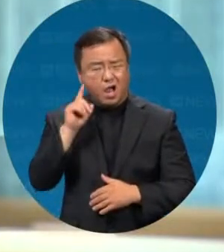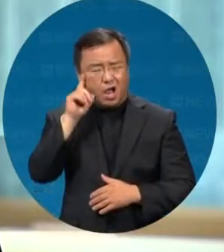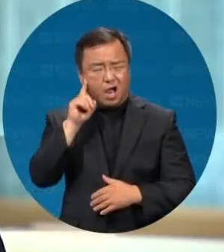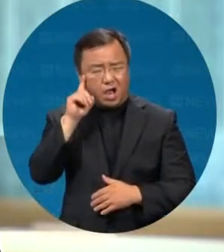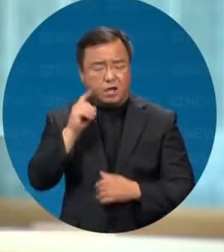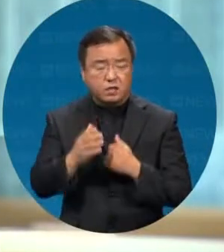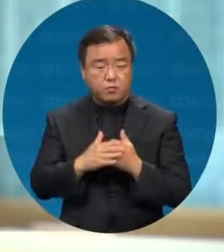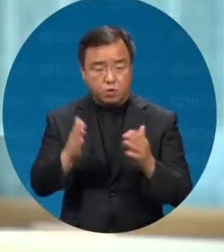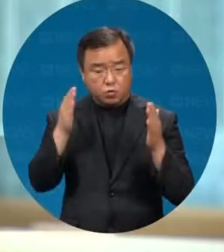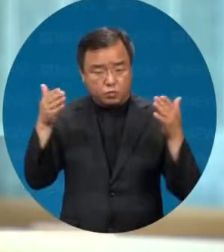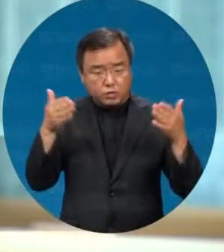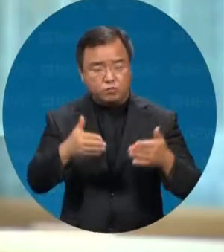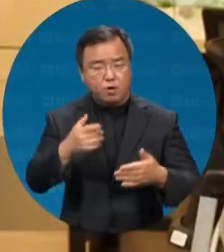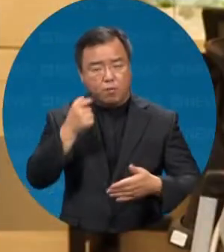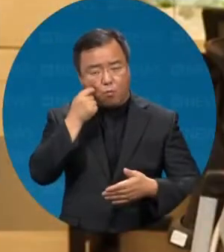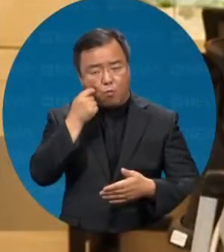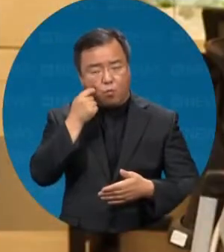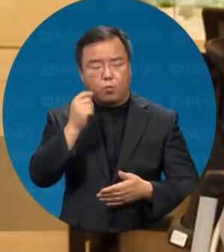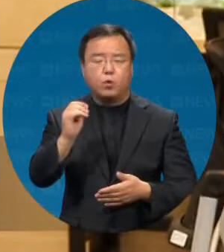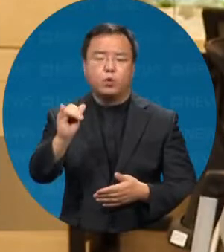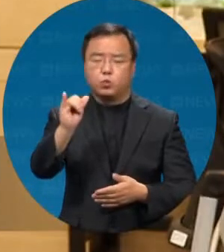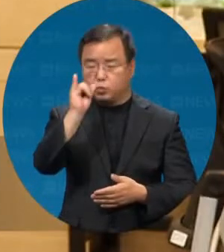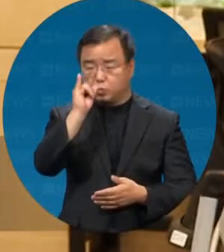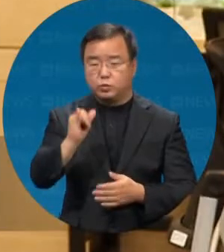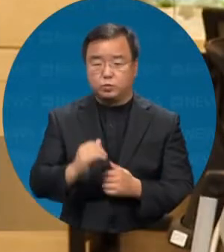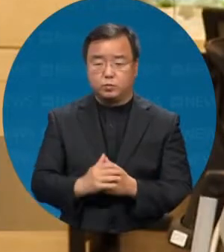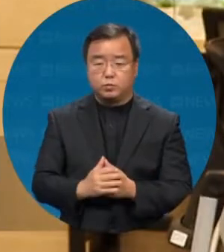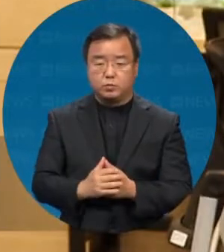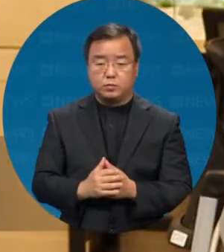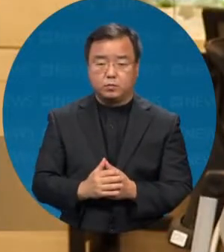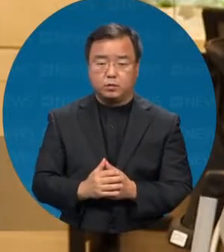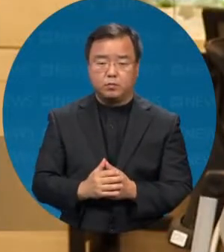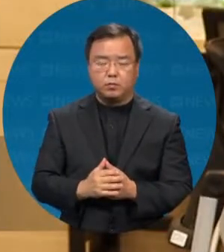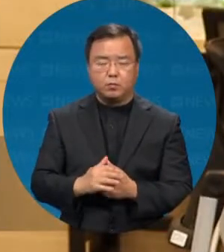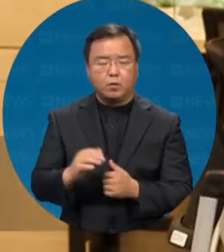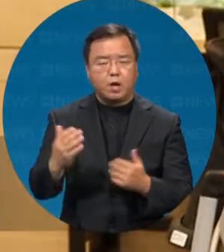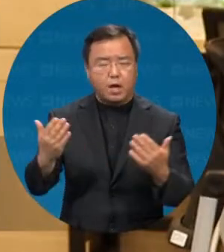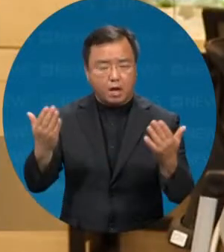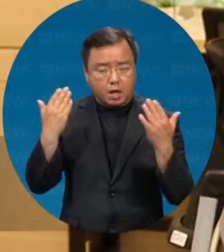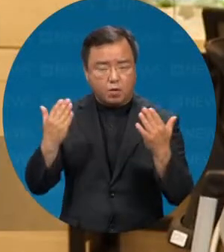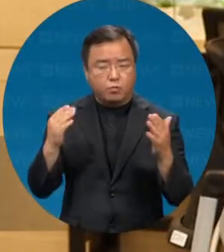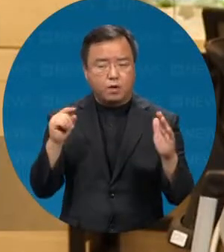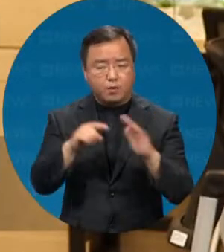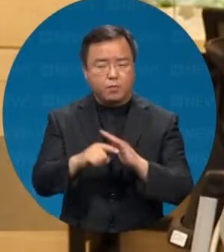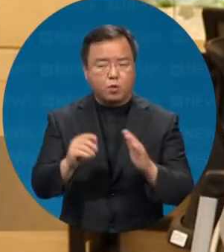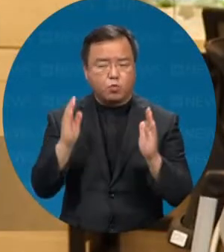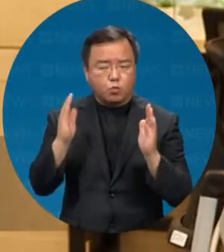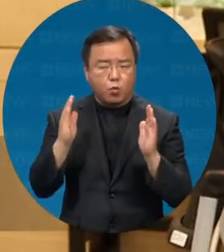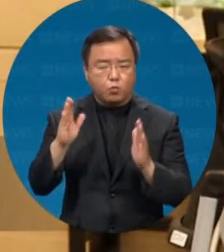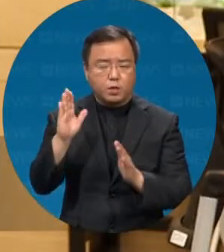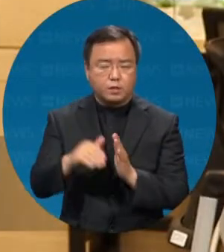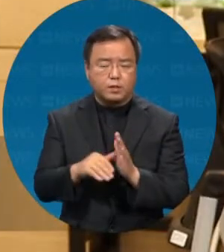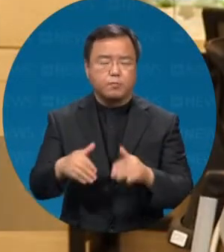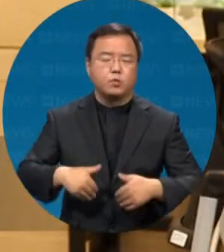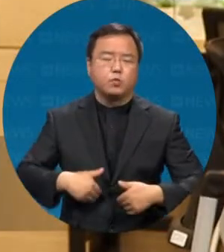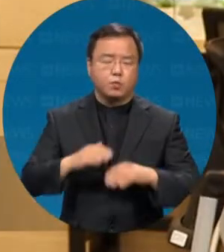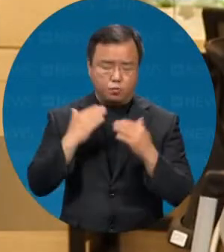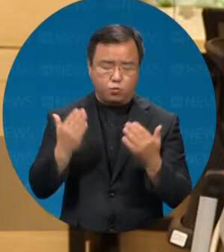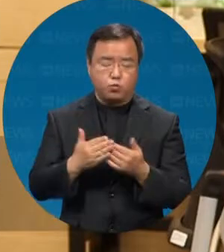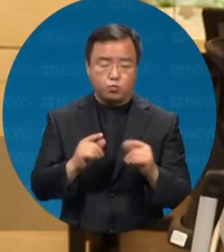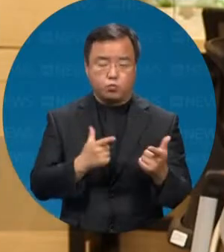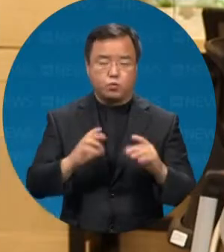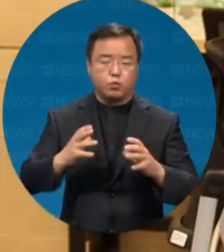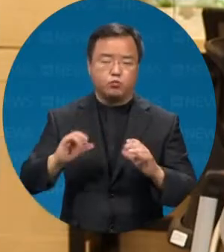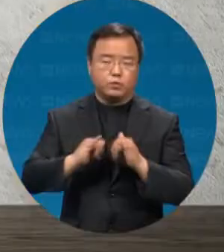공부에 집중하지 못한 아이들도 있습니다. 최소한 학교에 가서 공부를 하는데 필요한 모든 것들은 국가나 사회가 책임을